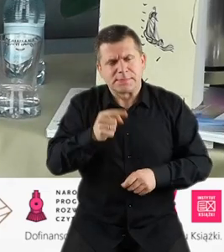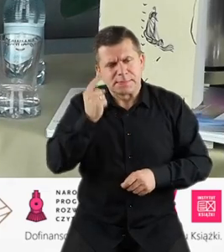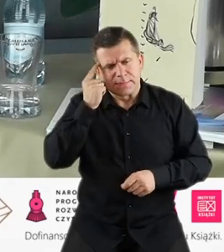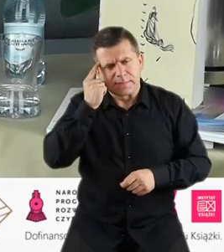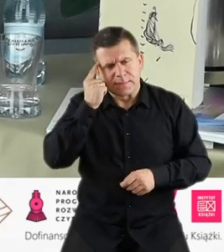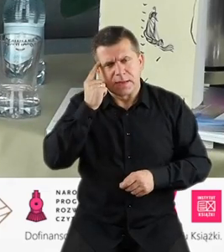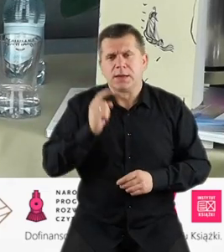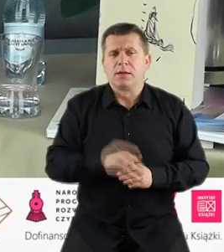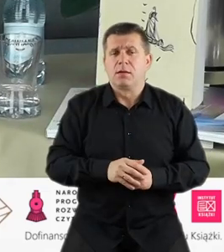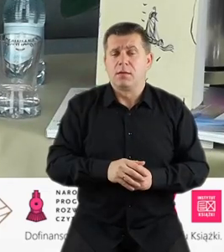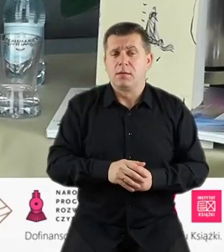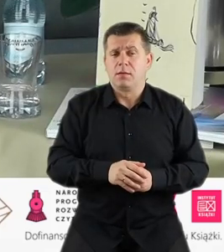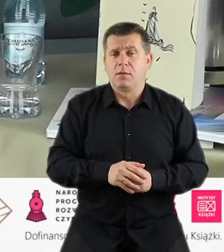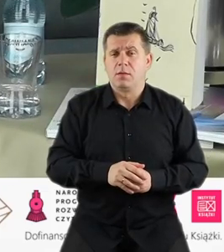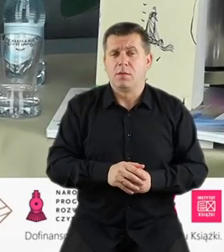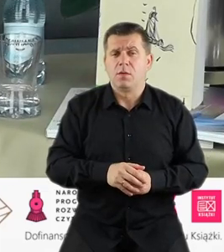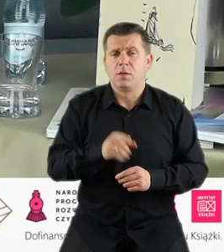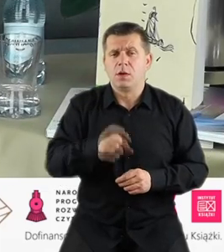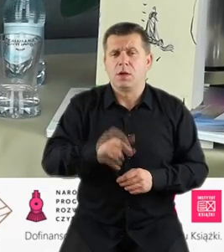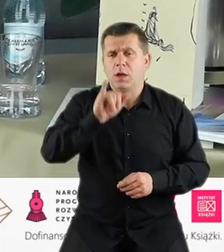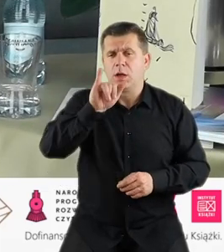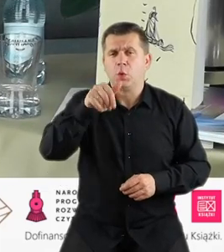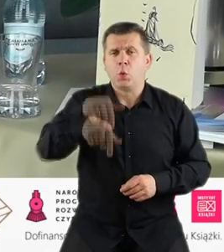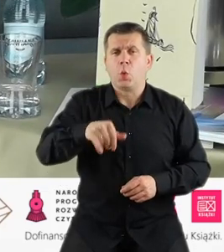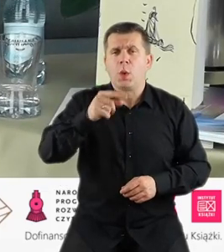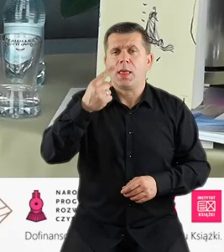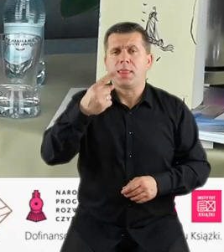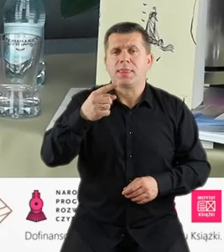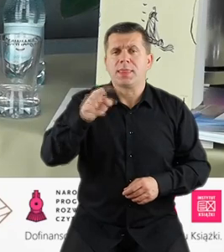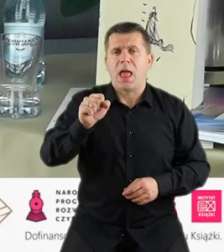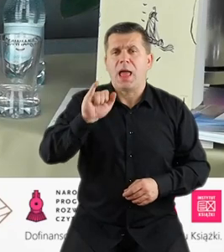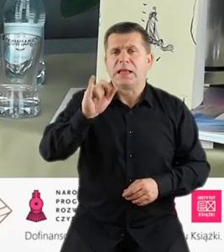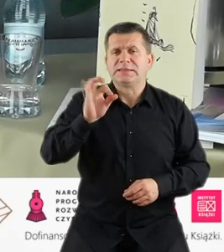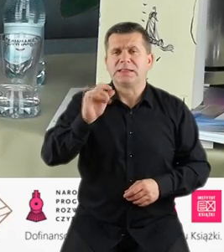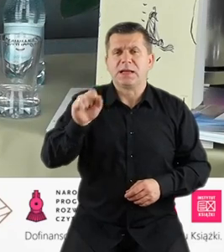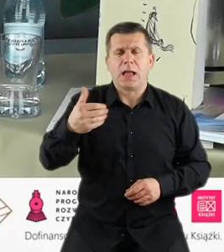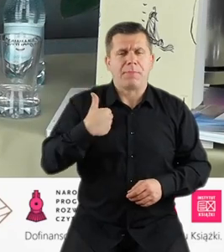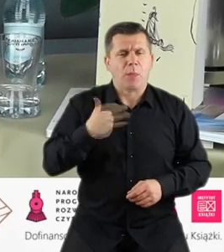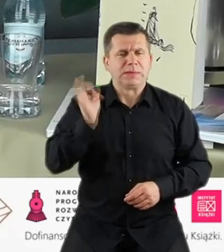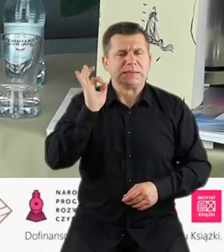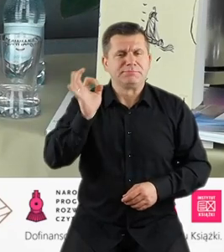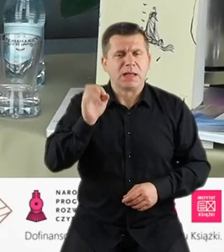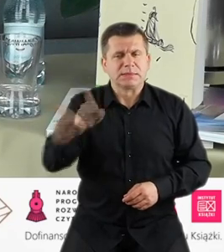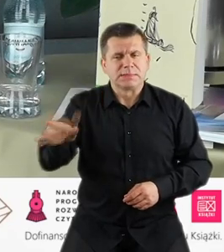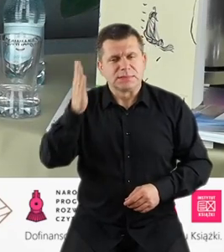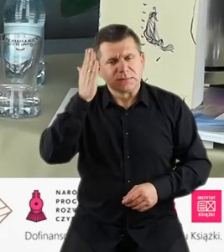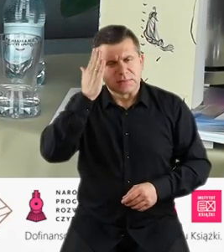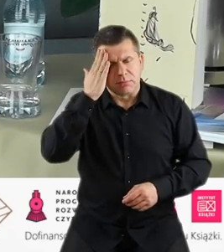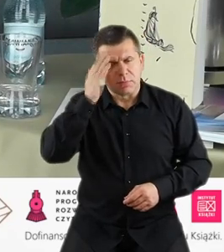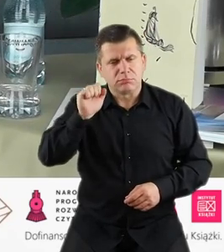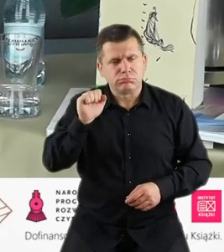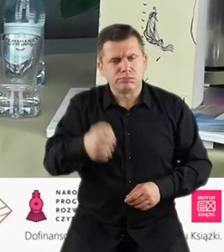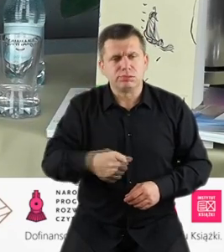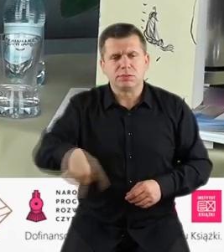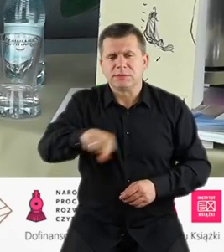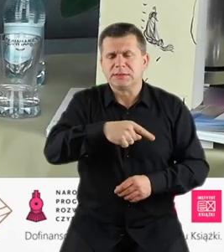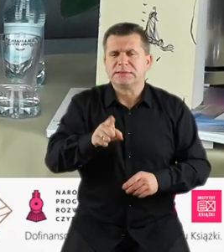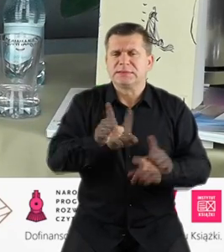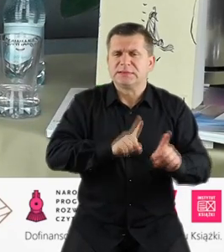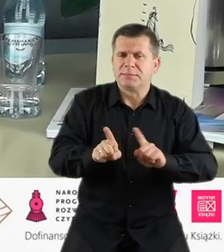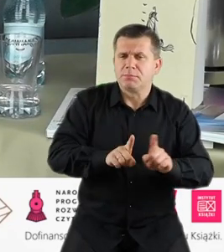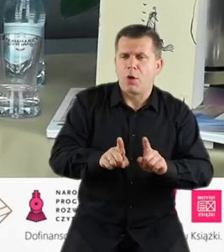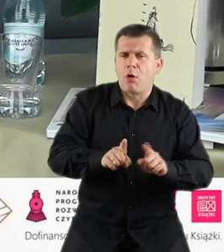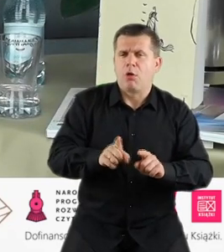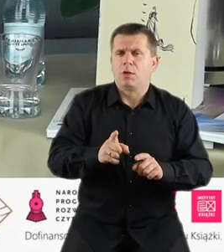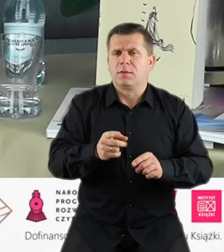stąd moje też kontakty z judaistyką, bo tam miałam specjalistów, którzy zajmują się nagrobkami i